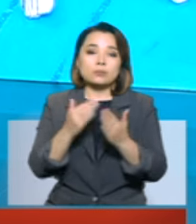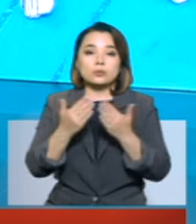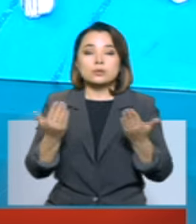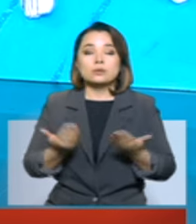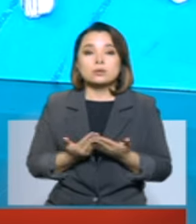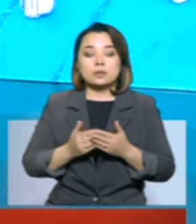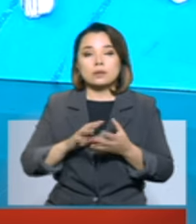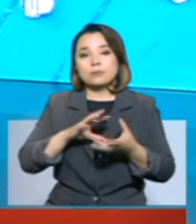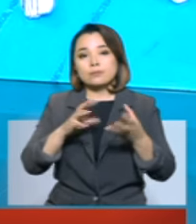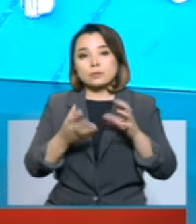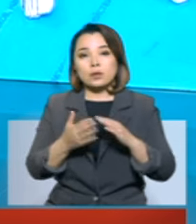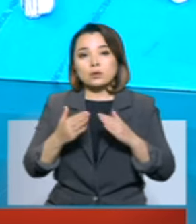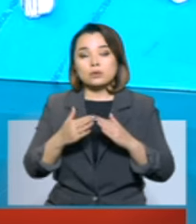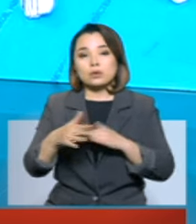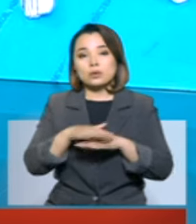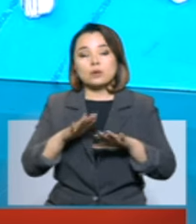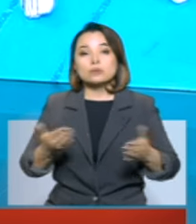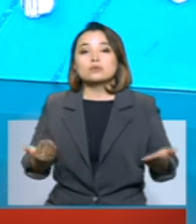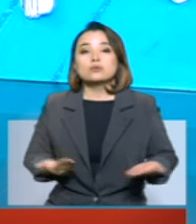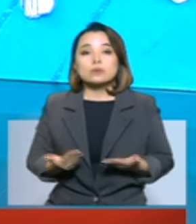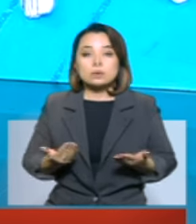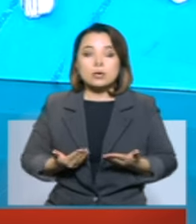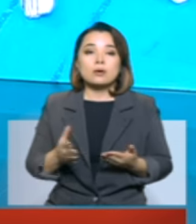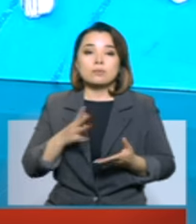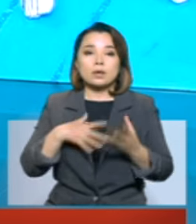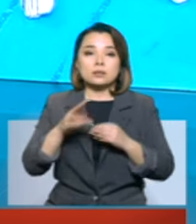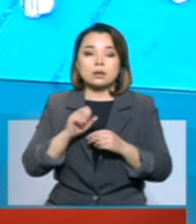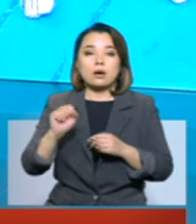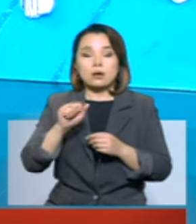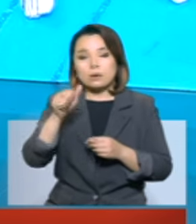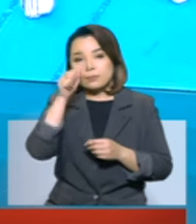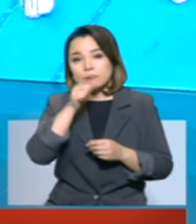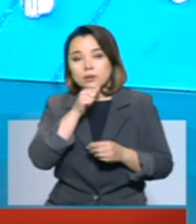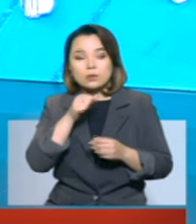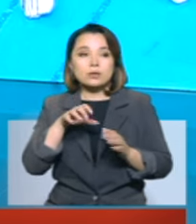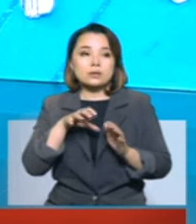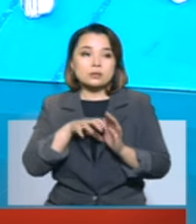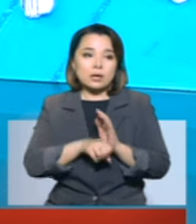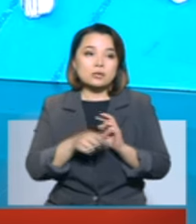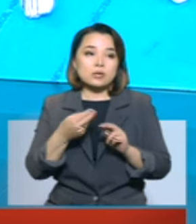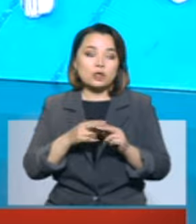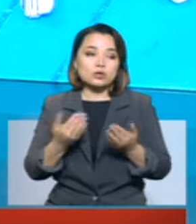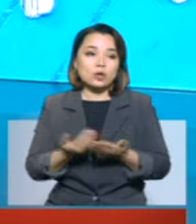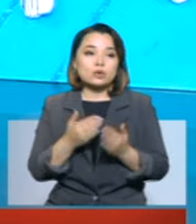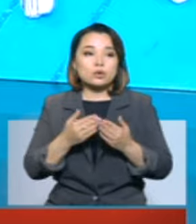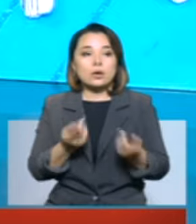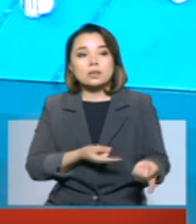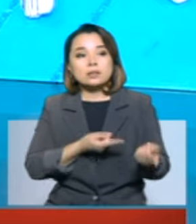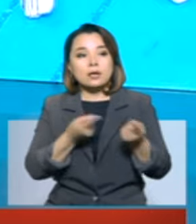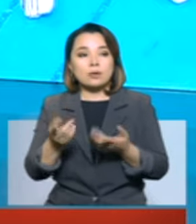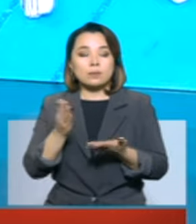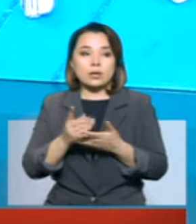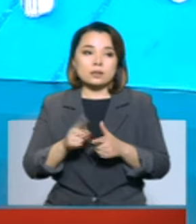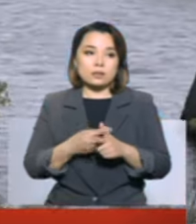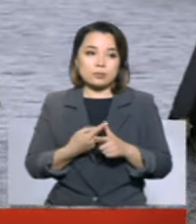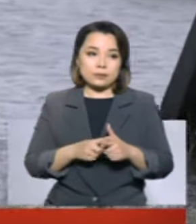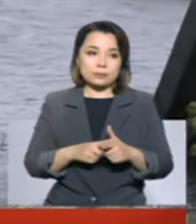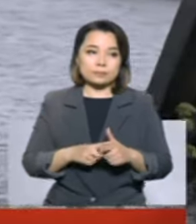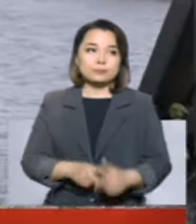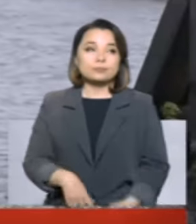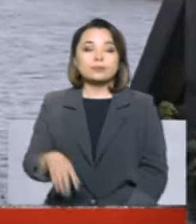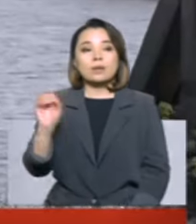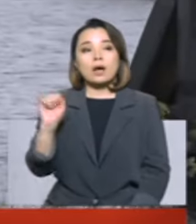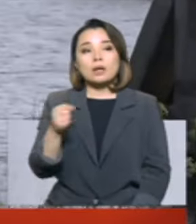баспанасы қираған өңір тұрғындарының барлығы тамыздың ортасына дейін жөнделген немесе жаңа үйлерге қоныстанады.